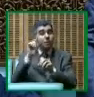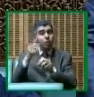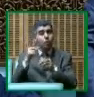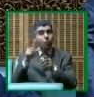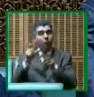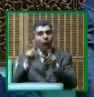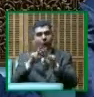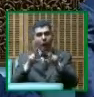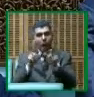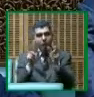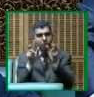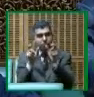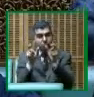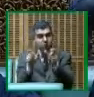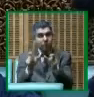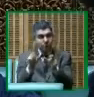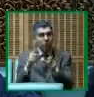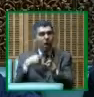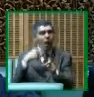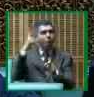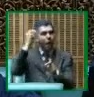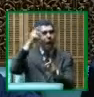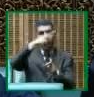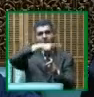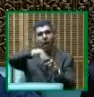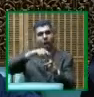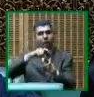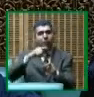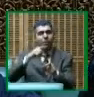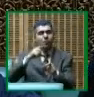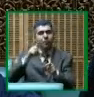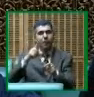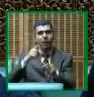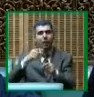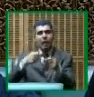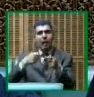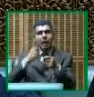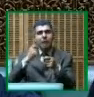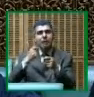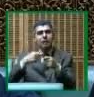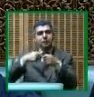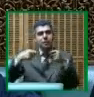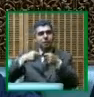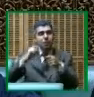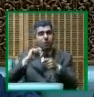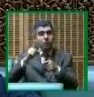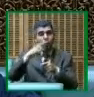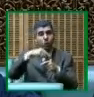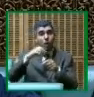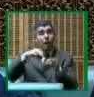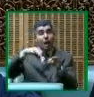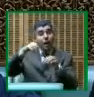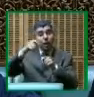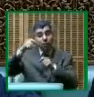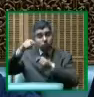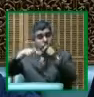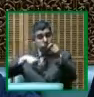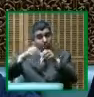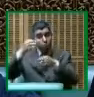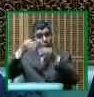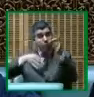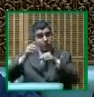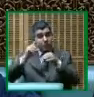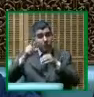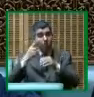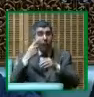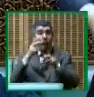المهندسين المعماريين الذين لا يراقبون في، احنا كنعرفوا الطريقة باش كيكون هذاك الشيء، فمثلا ملي كيدار الحديد